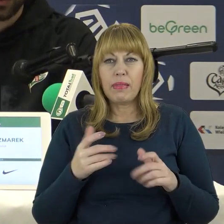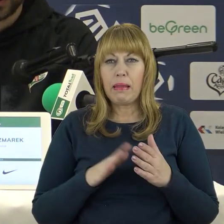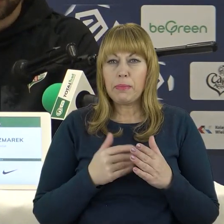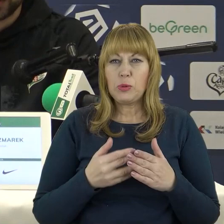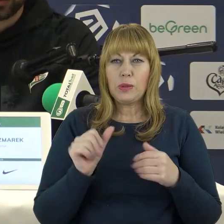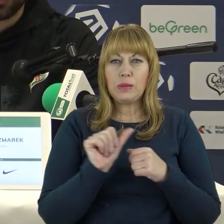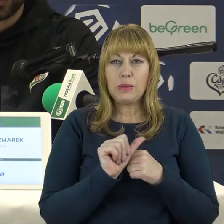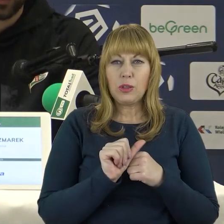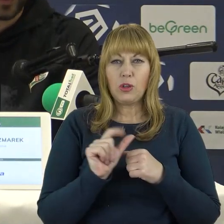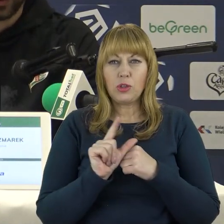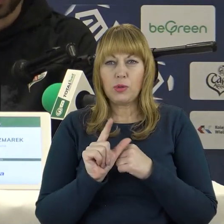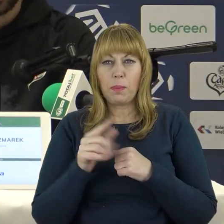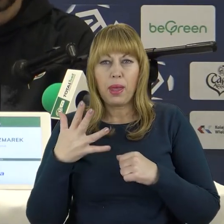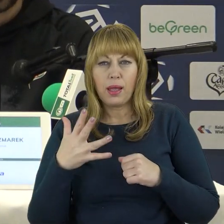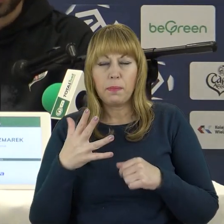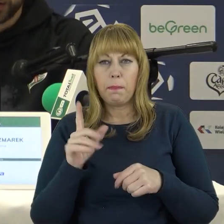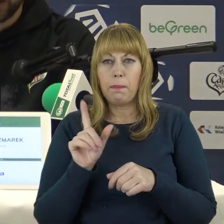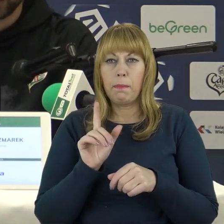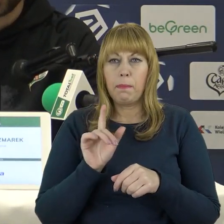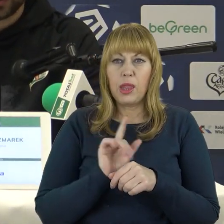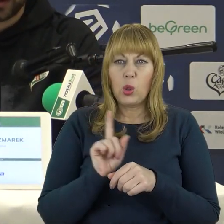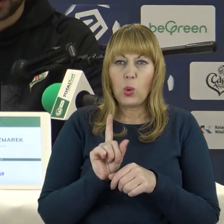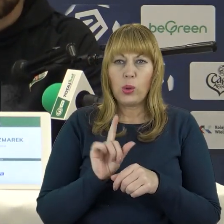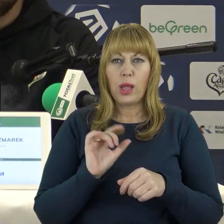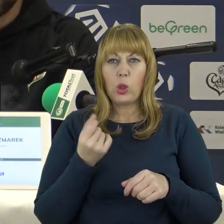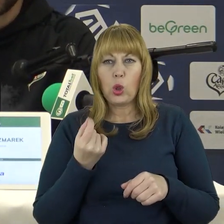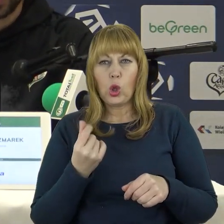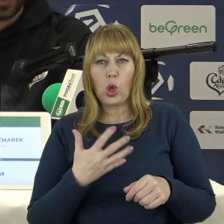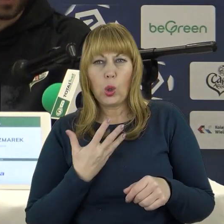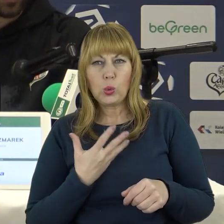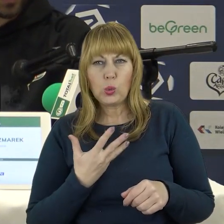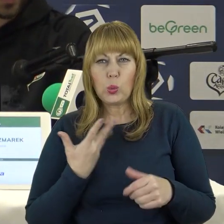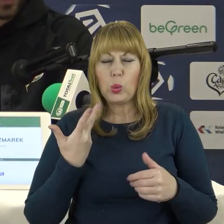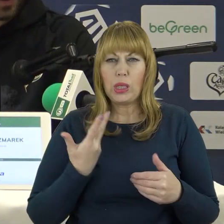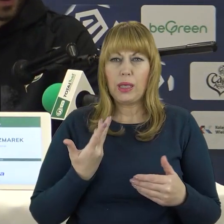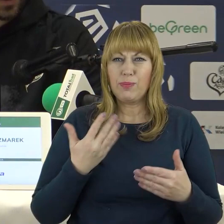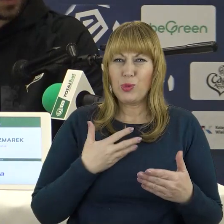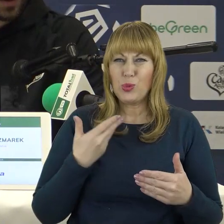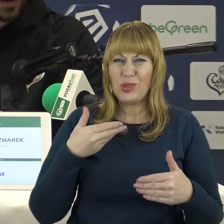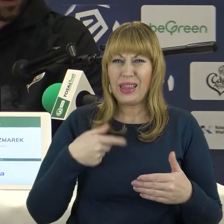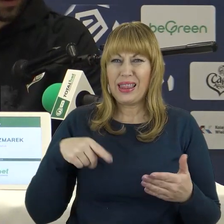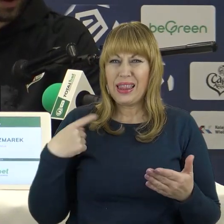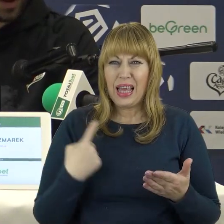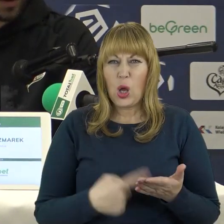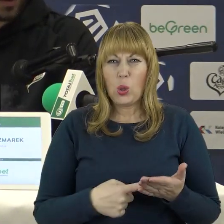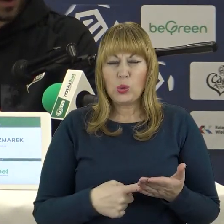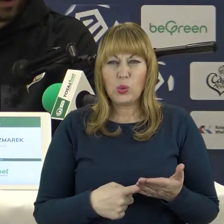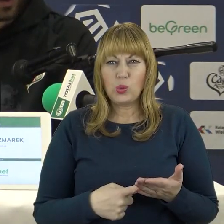60. a 75. minutą, że troszeczkę zaczynałem czuć, że jesteśmy na koniec takiego